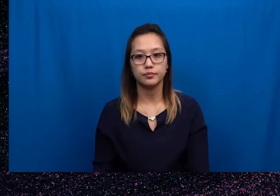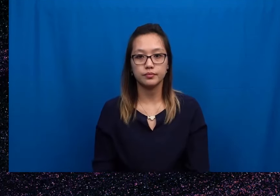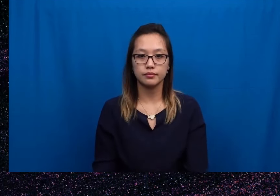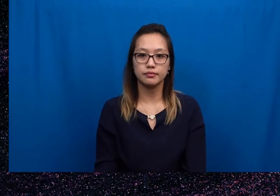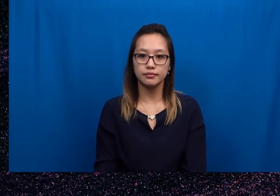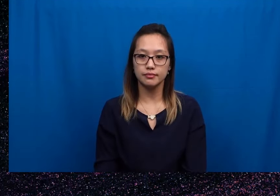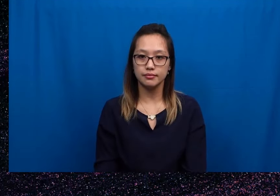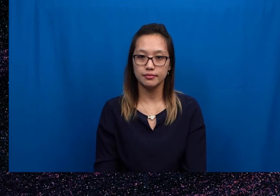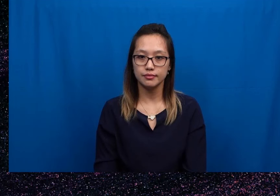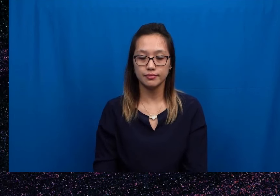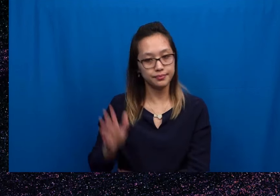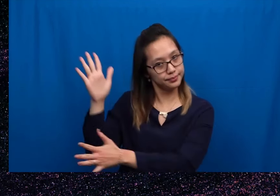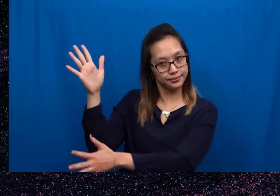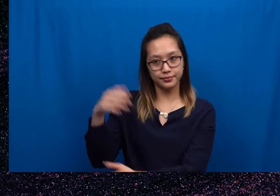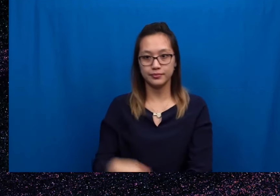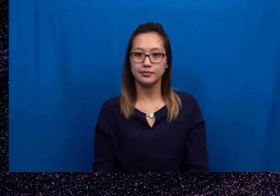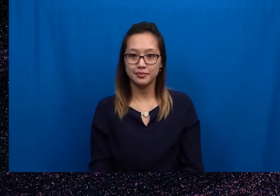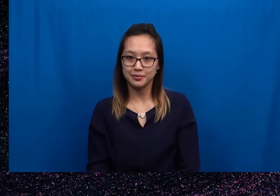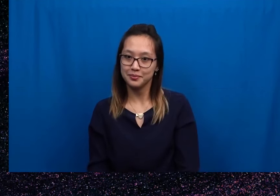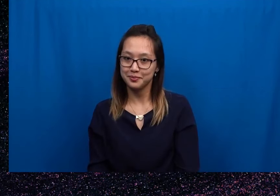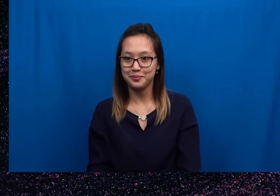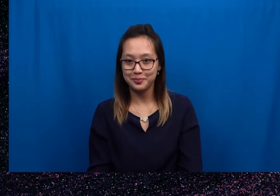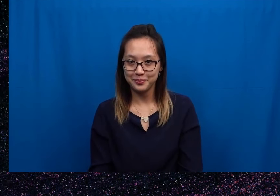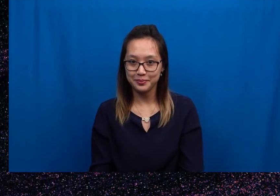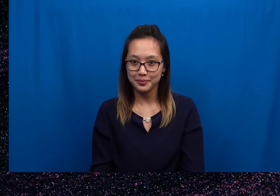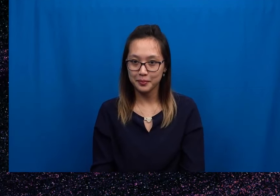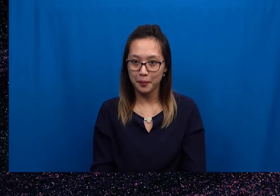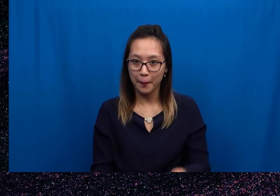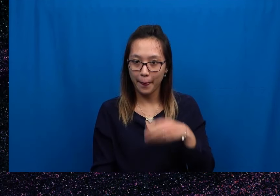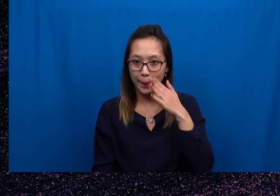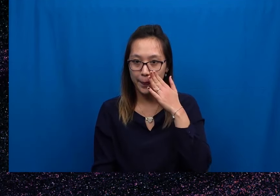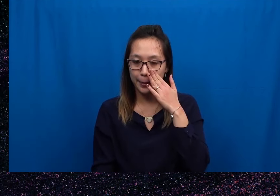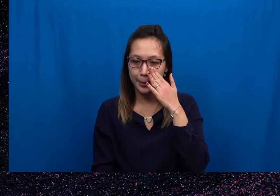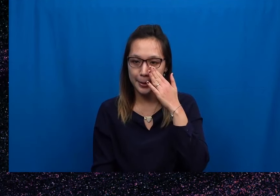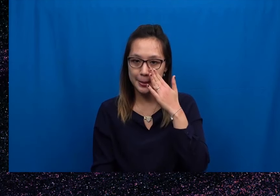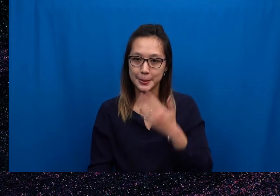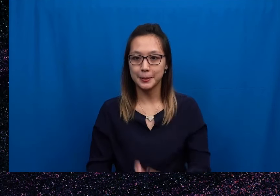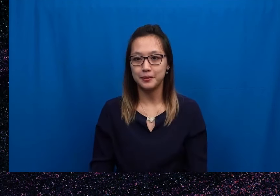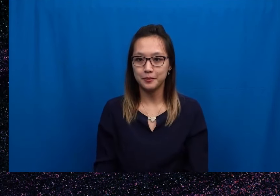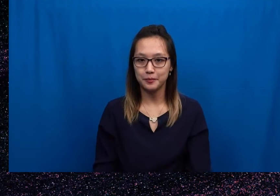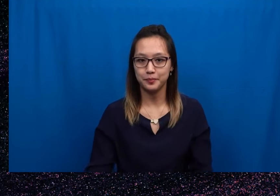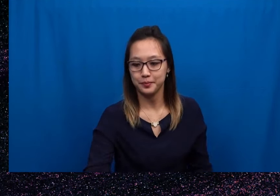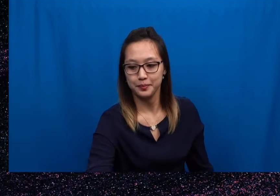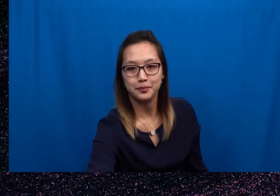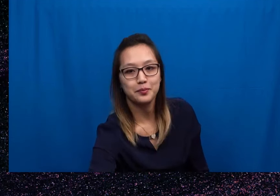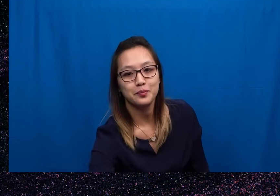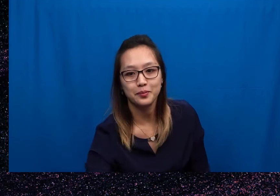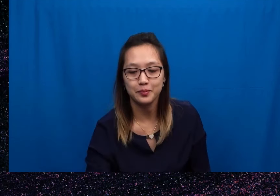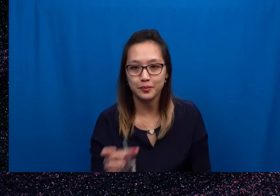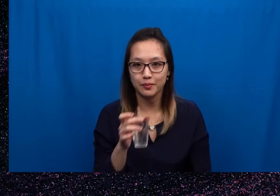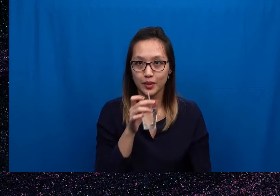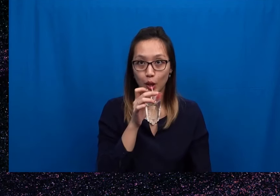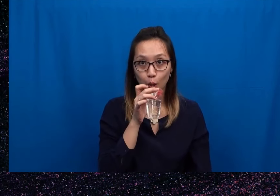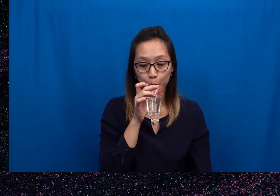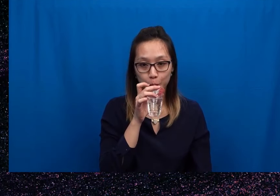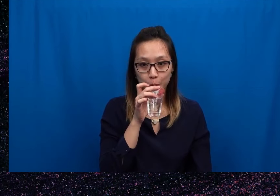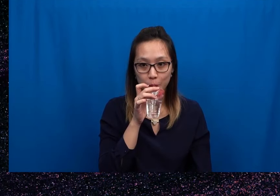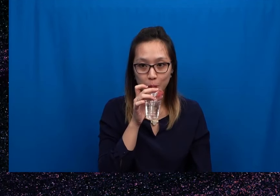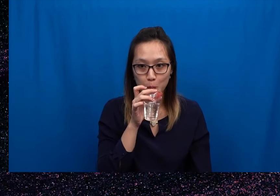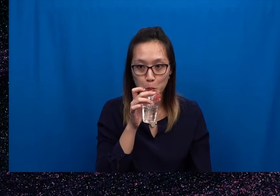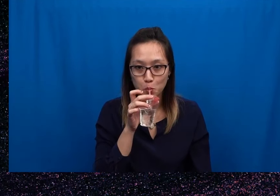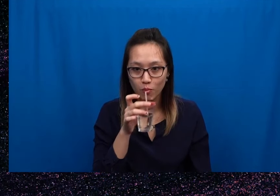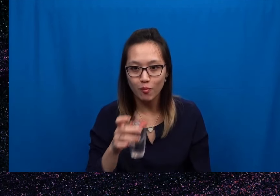kepadamu, sesungguhnya barang siapa mendengar perkataanku dan percaya kepada Dia yang mengutus aku, ia